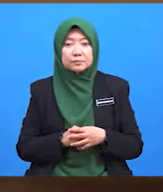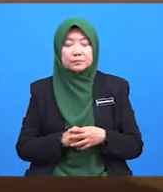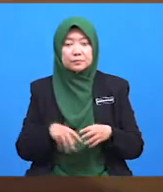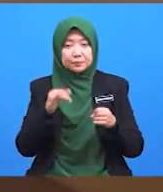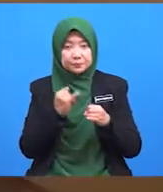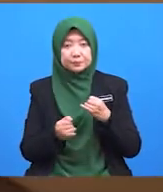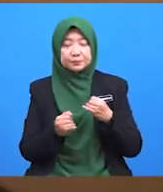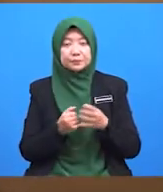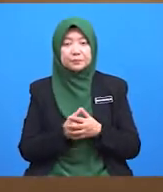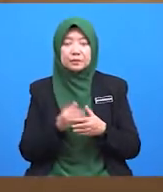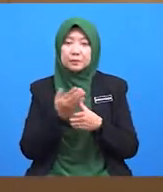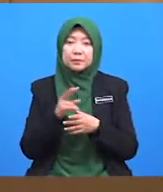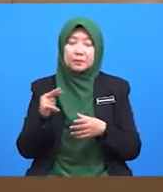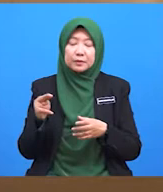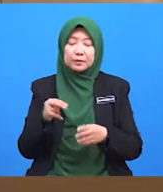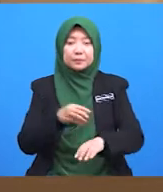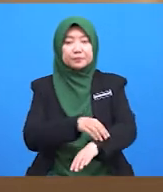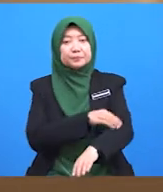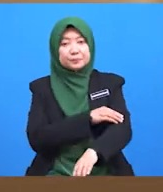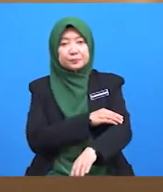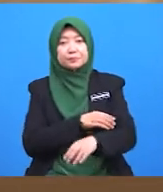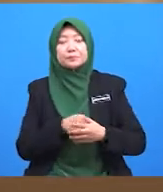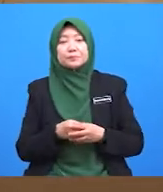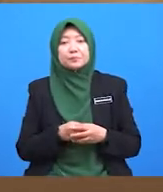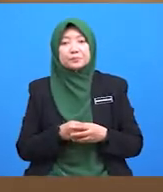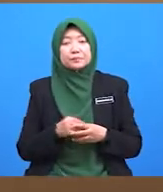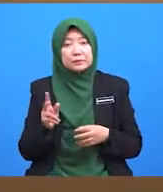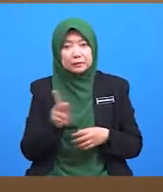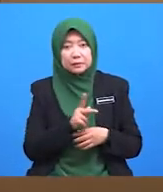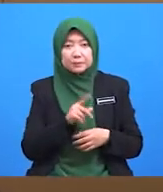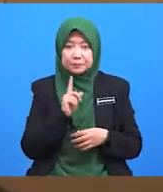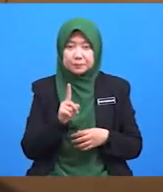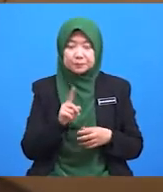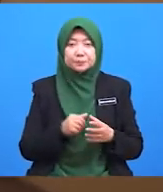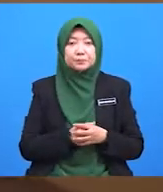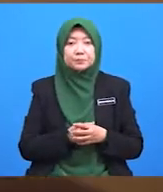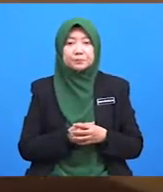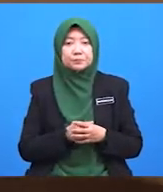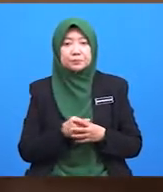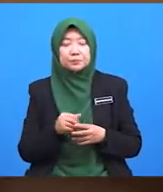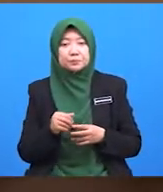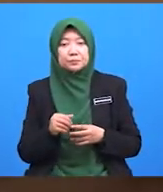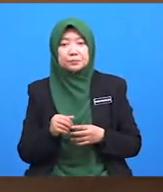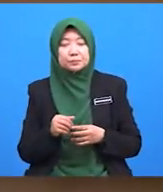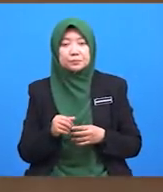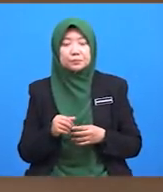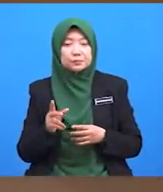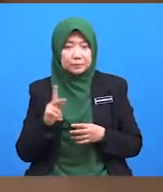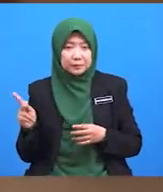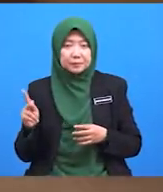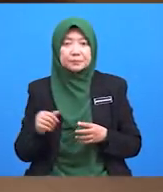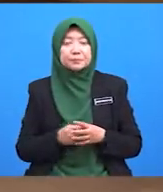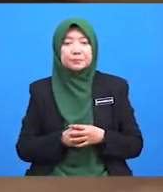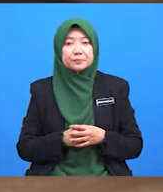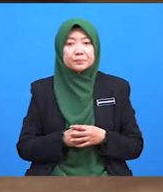Akhir sekali, pada bahagian lengan kiri sebanyak 1 pasang dan lengan kanan sebanyak 1 pasang.